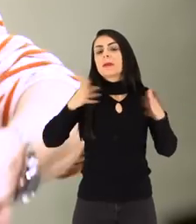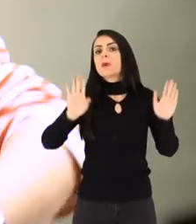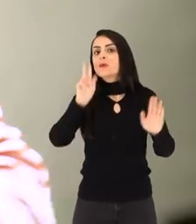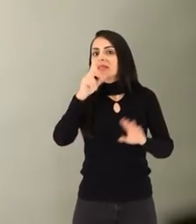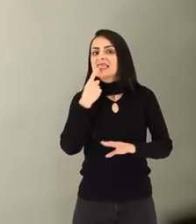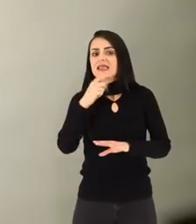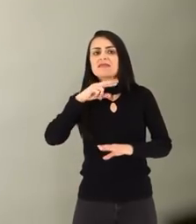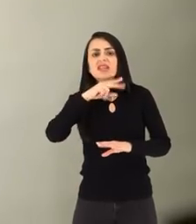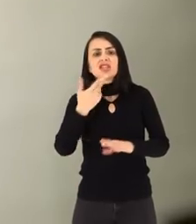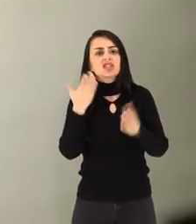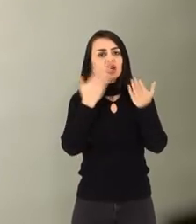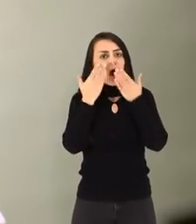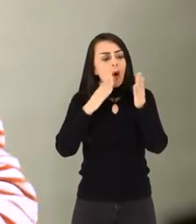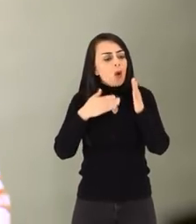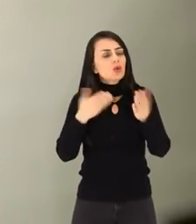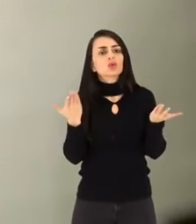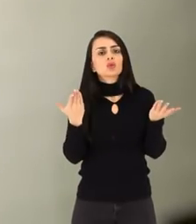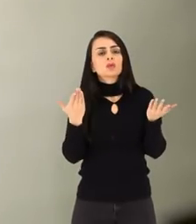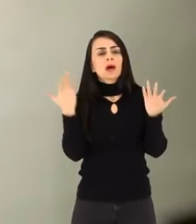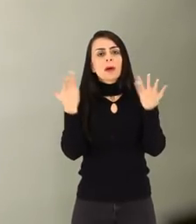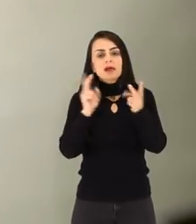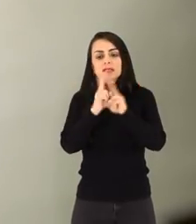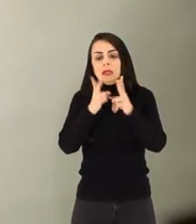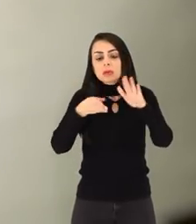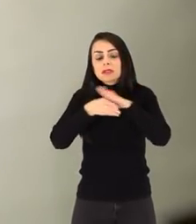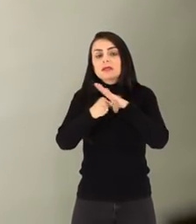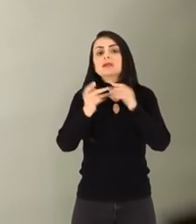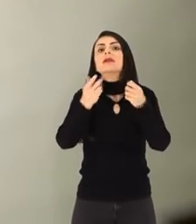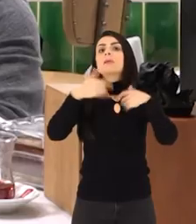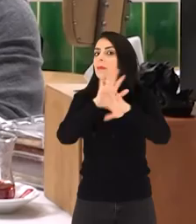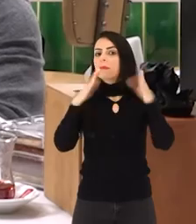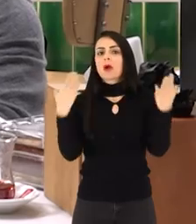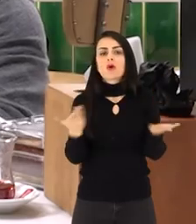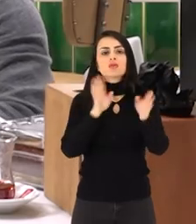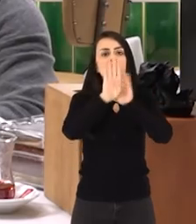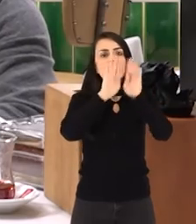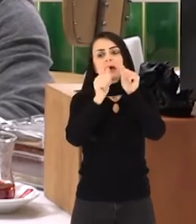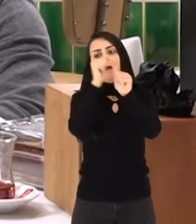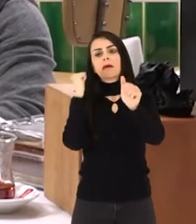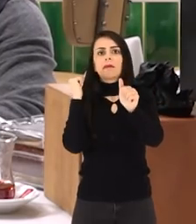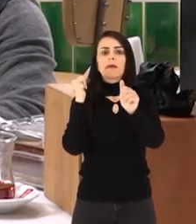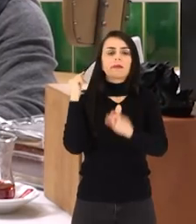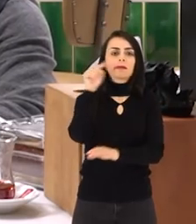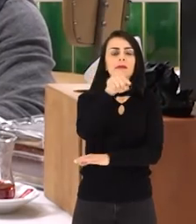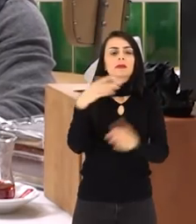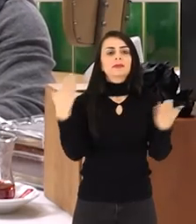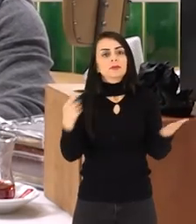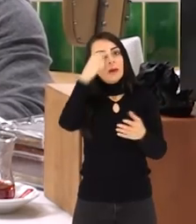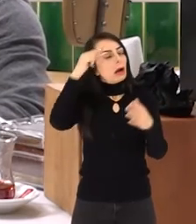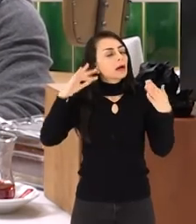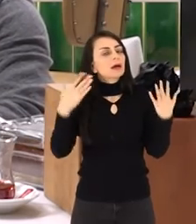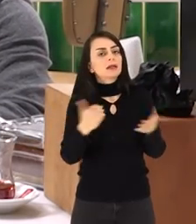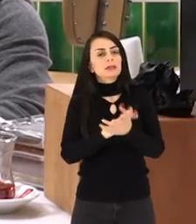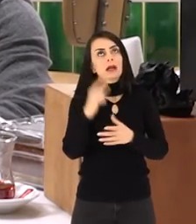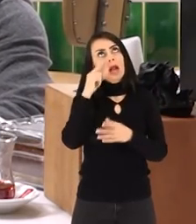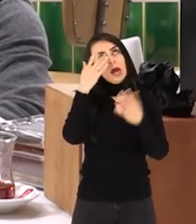geçiş yapamıyorum. Kapısına gidip oyunlar izleyip geri dönüyoruz falan yani, öyle şeyler. Neyse sonra evet, dil tarih. Gerçekten. Gerçekten. Can sıkıcı olmuş. Yani. Ama var bunda